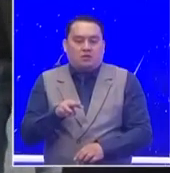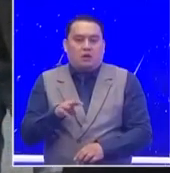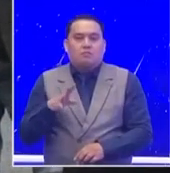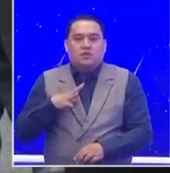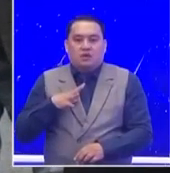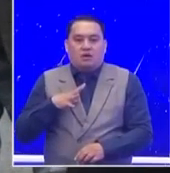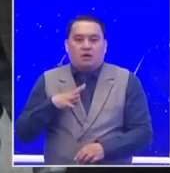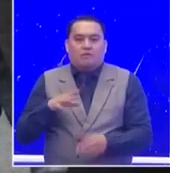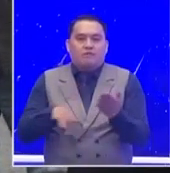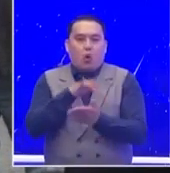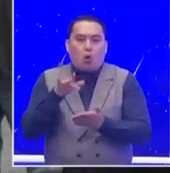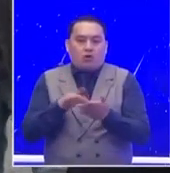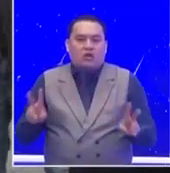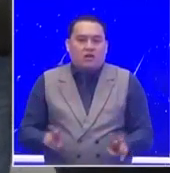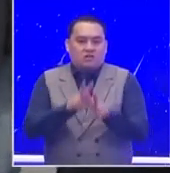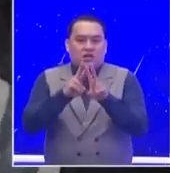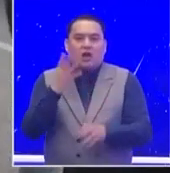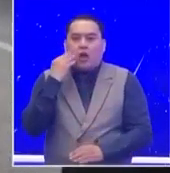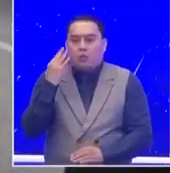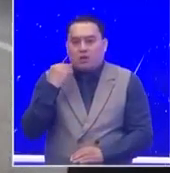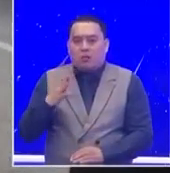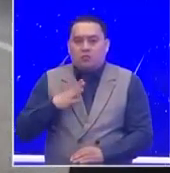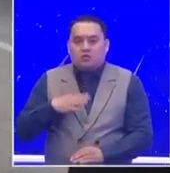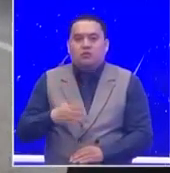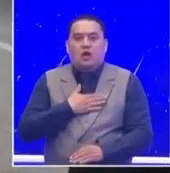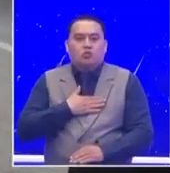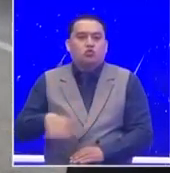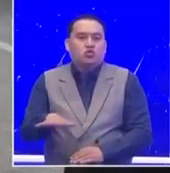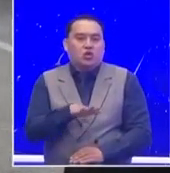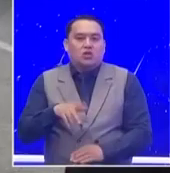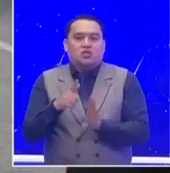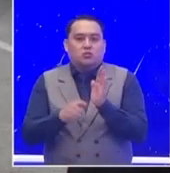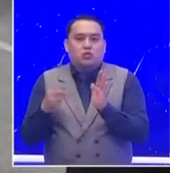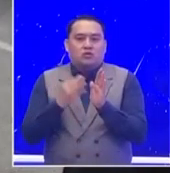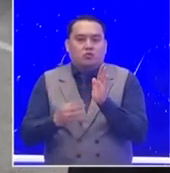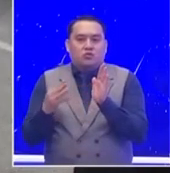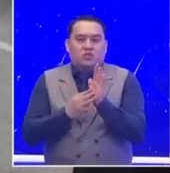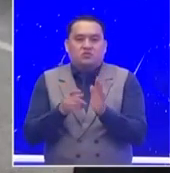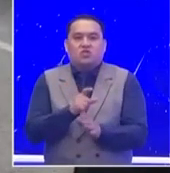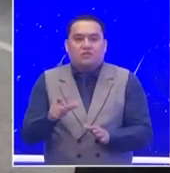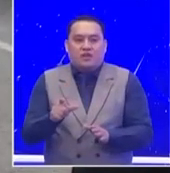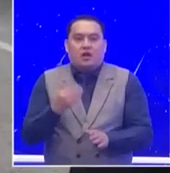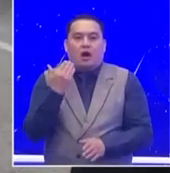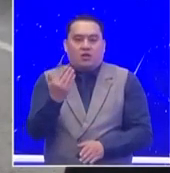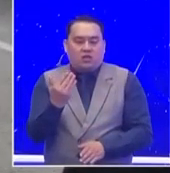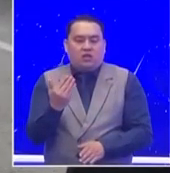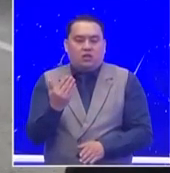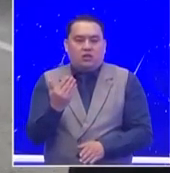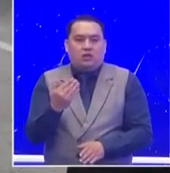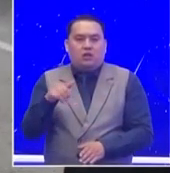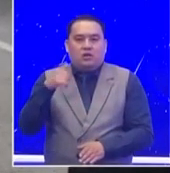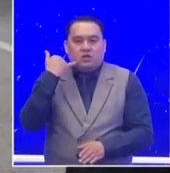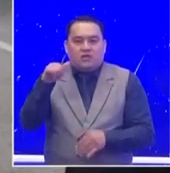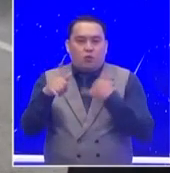ввели в городах Нур-Султан и Алматы, вышли на нашу территорию 799 человек. Они находятся в